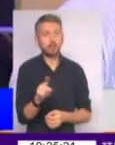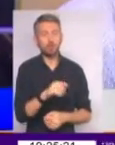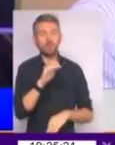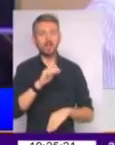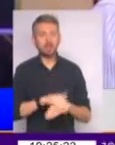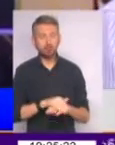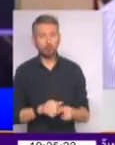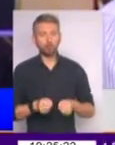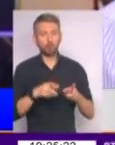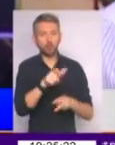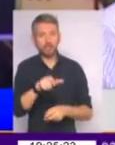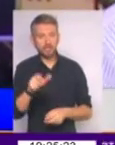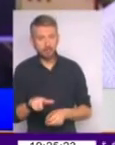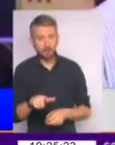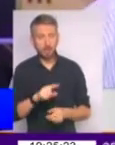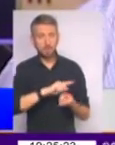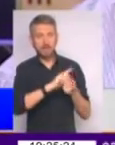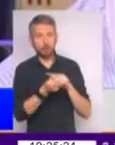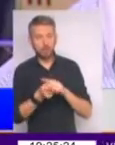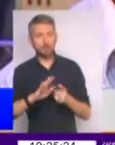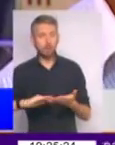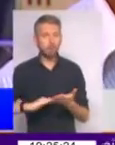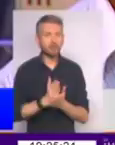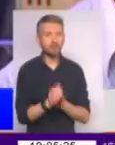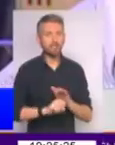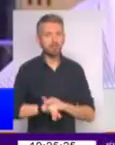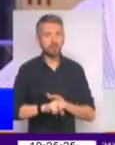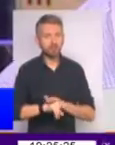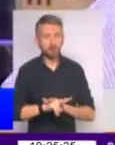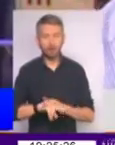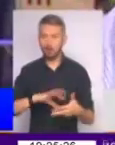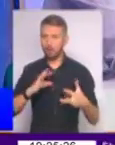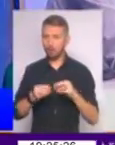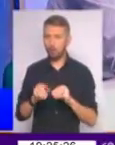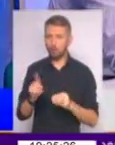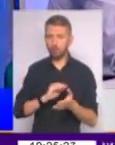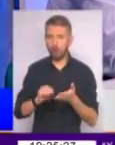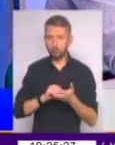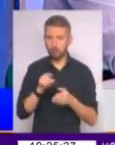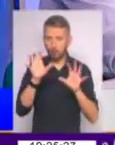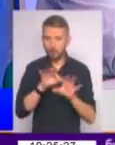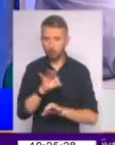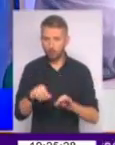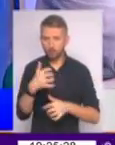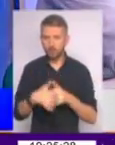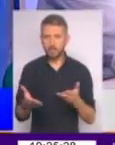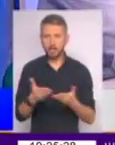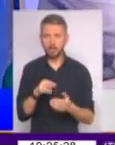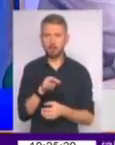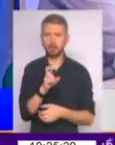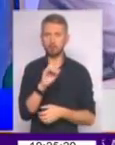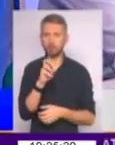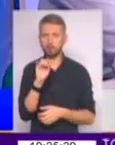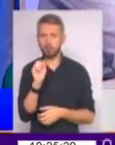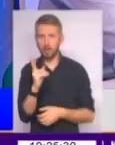фактично злочинців перетворити в політичних біженців. Так виходить, що автори цього законопроекту, серед яких Максим Бурбак,